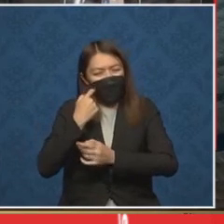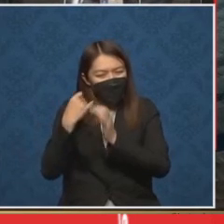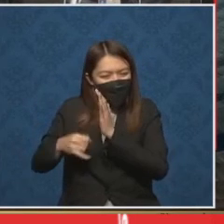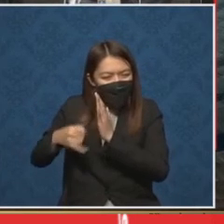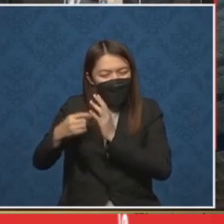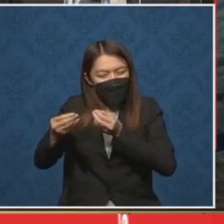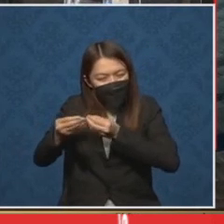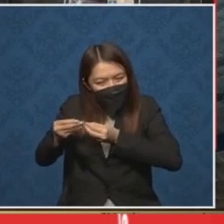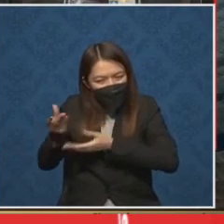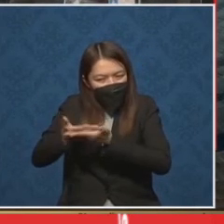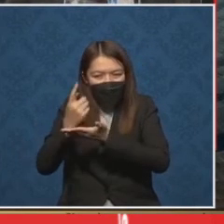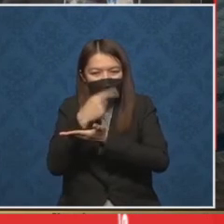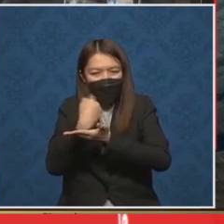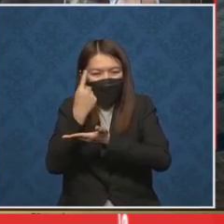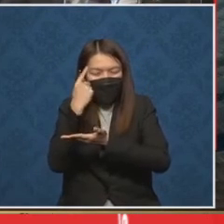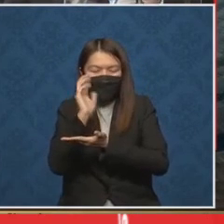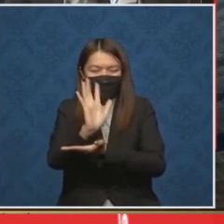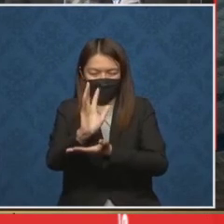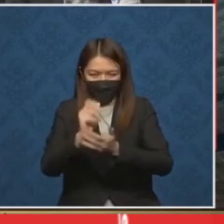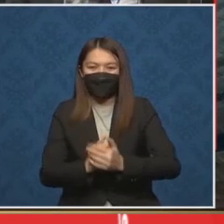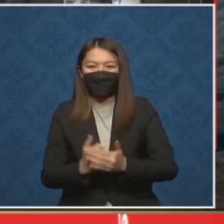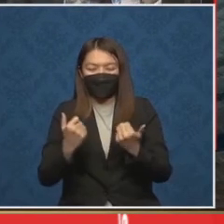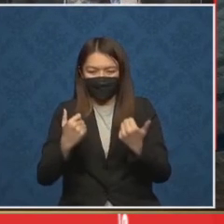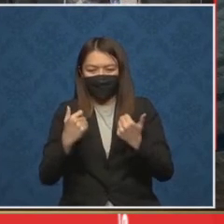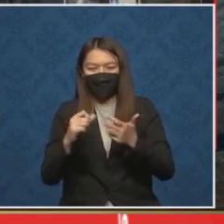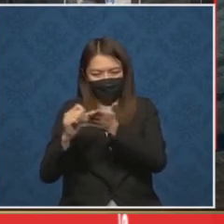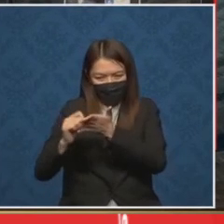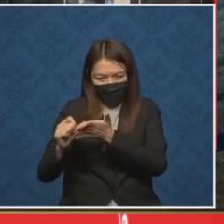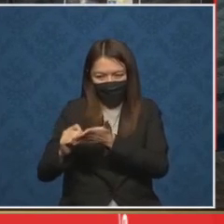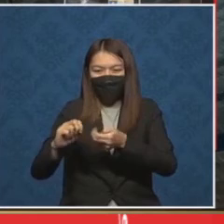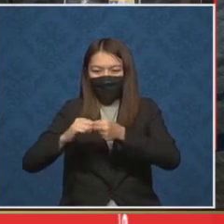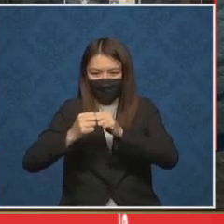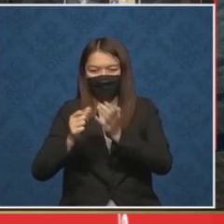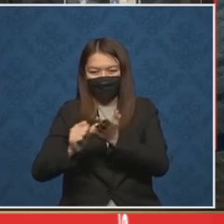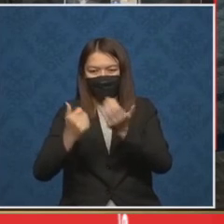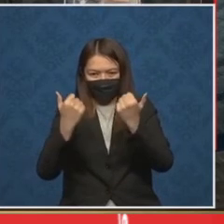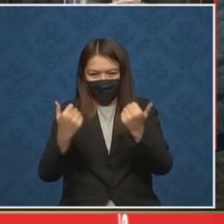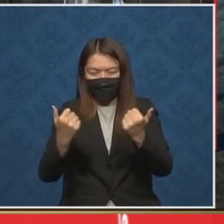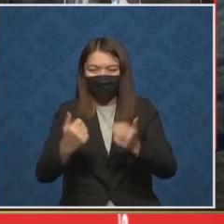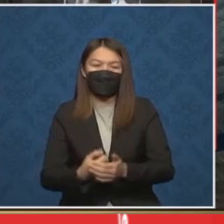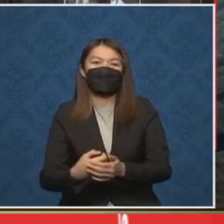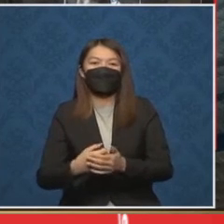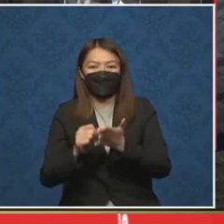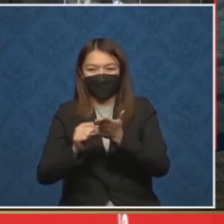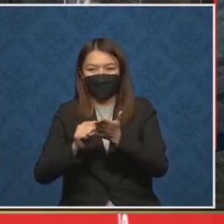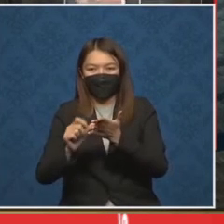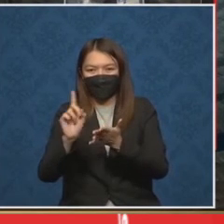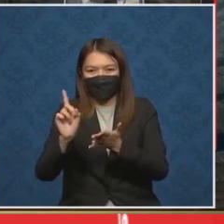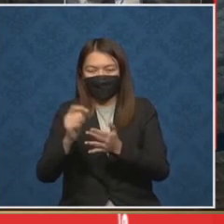บคิดกันอย่างไรมันเกิดมาแล้วเราพยายามมาแก้ไขปัญหาที่มันเกิดดีกว่าก็แก้ไขโดยเหตุ